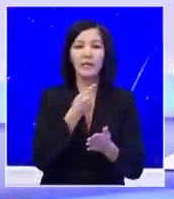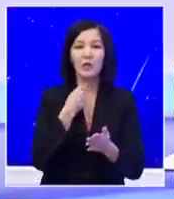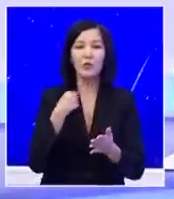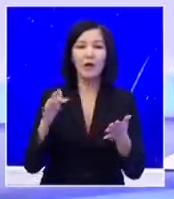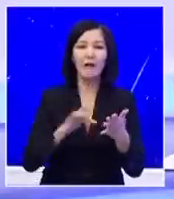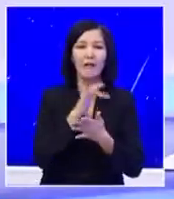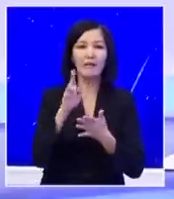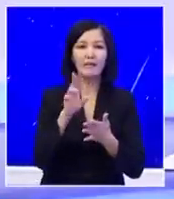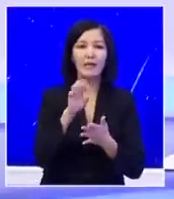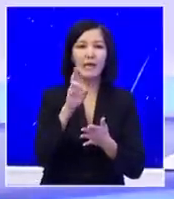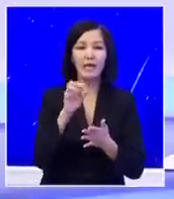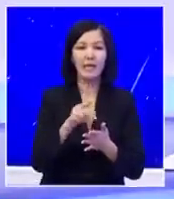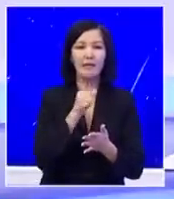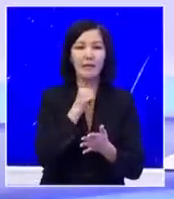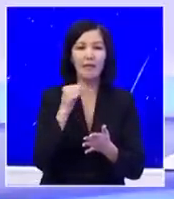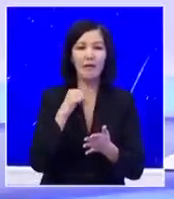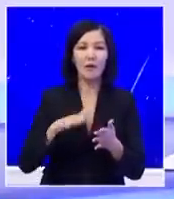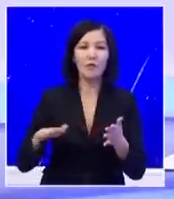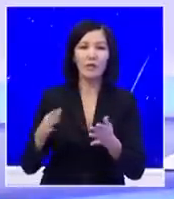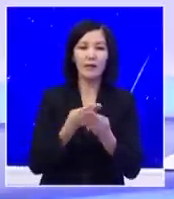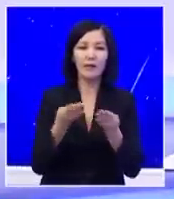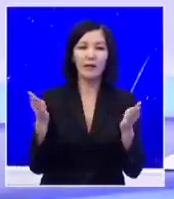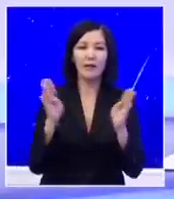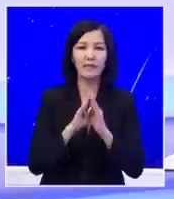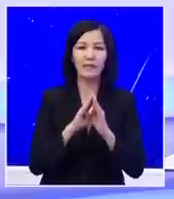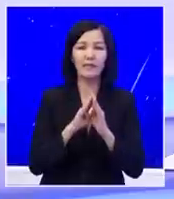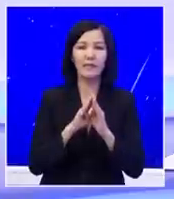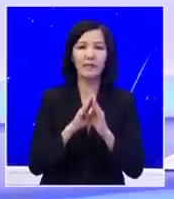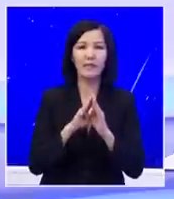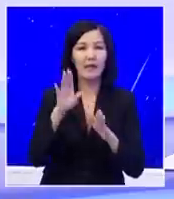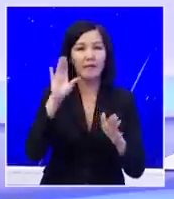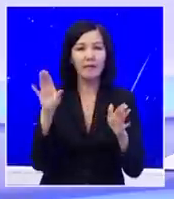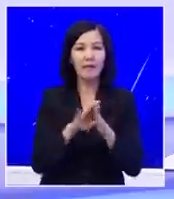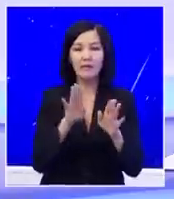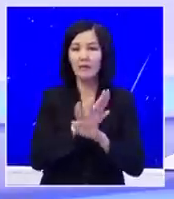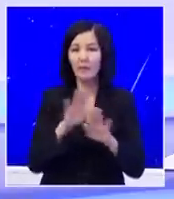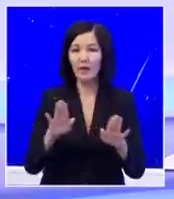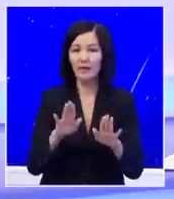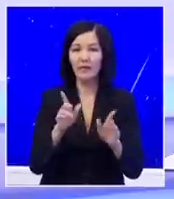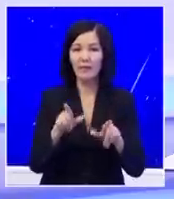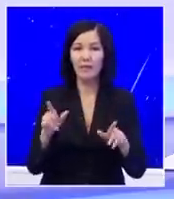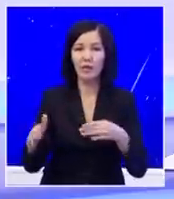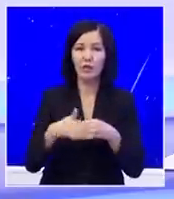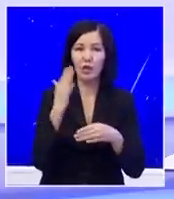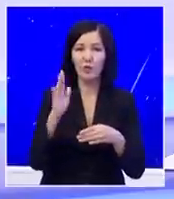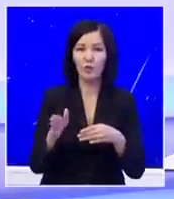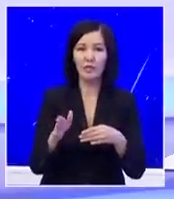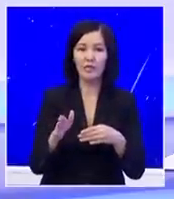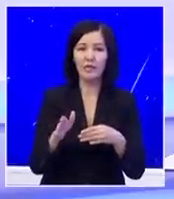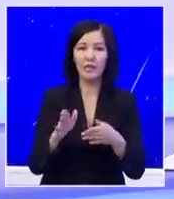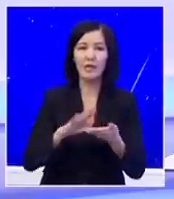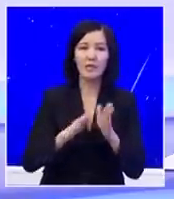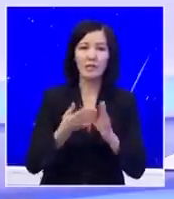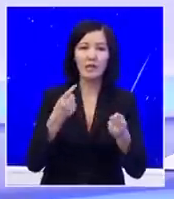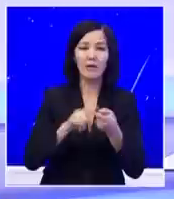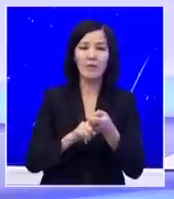Енді Талдықорған қаласы мен Кеген, Талғар аудандарында карантин режимін сақтамағандарға шара қолданылады. Осы аумақтағы